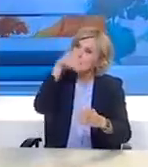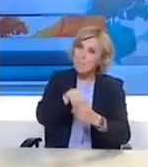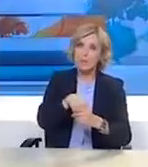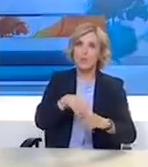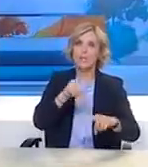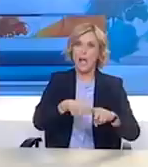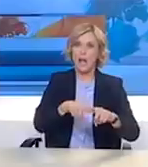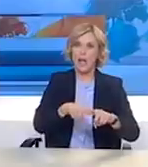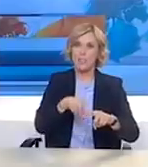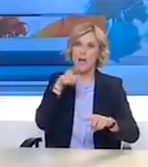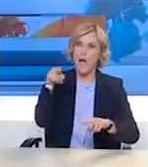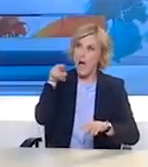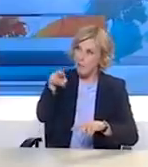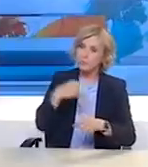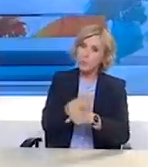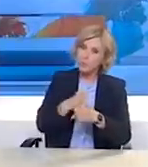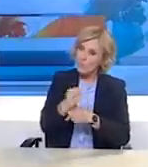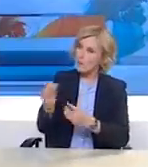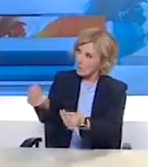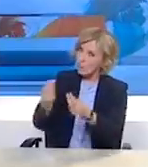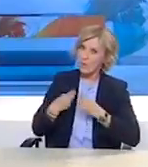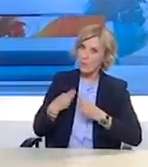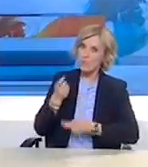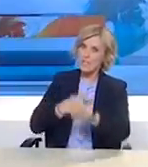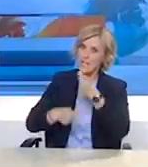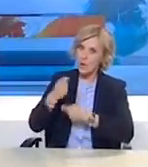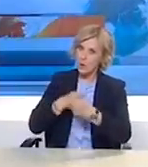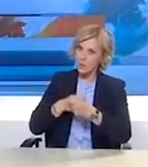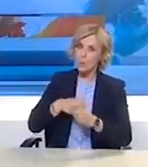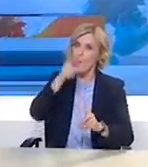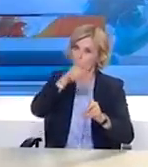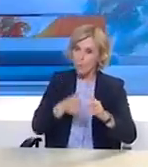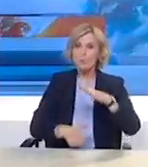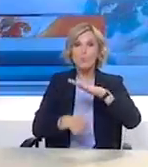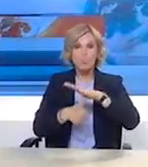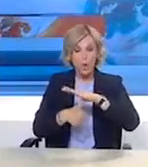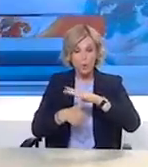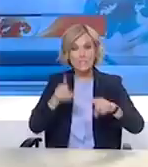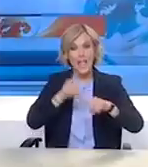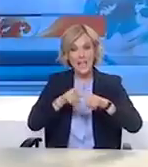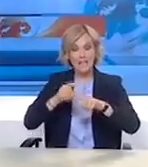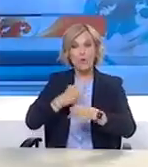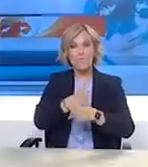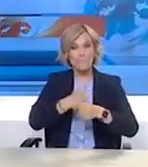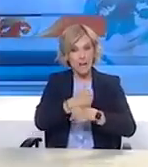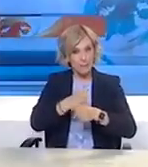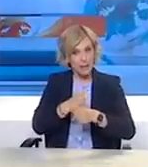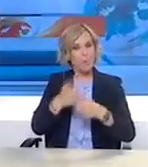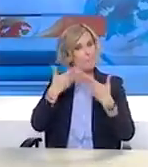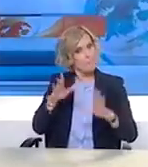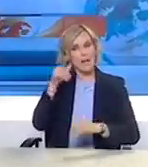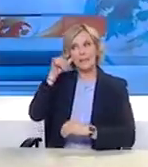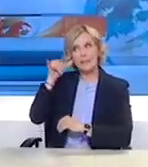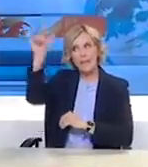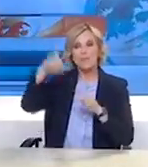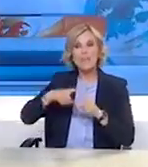παρηγορητική χρήση του φαρμάκου και ξέρω ότι έχει κάνει επικοινωνία με την εταιρεία και δεν μας έχουν απαντήσει ακόμα.